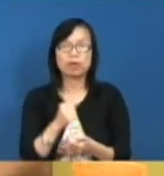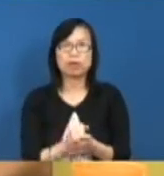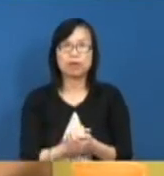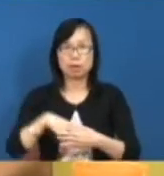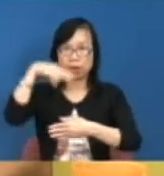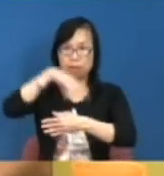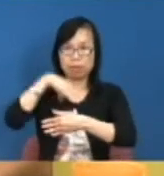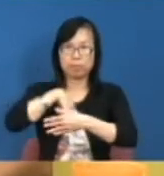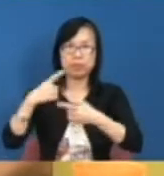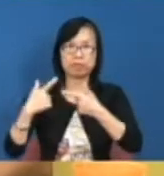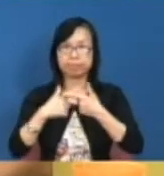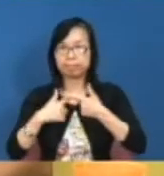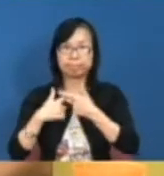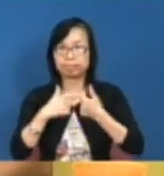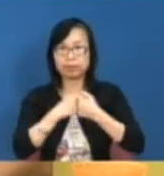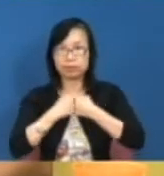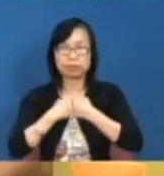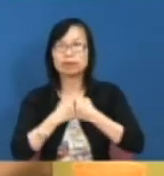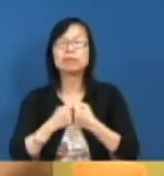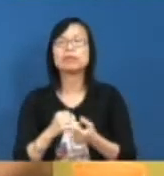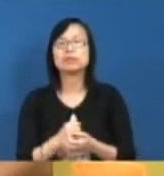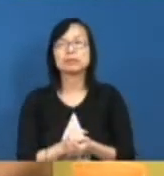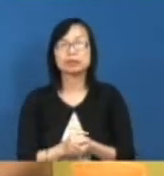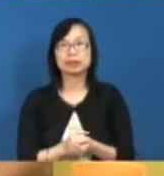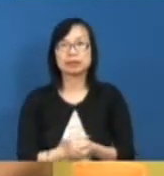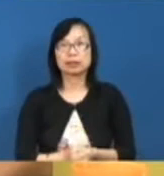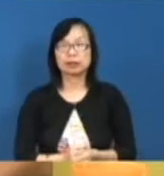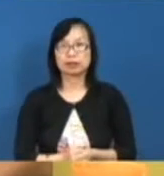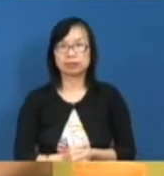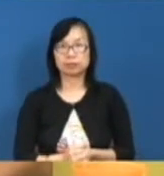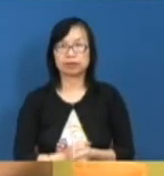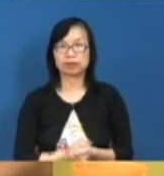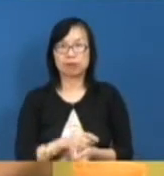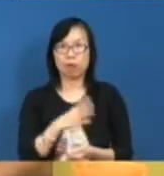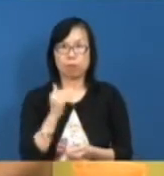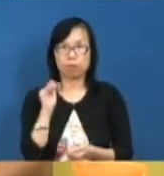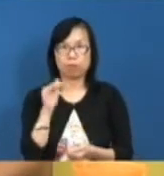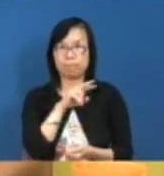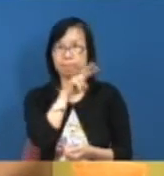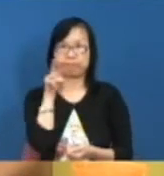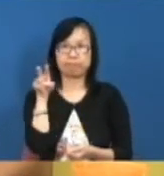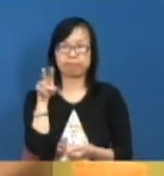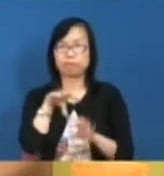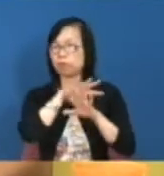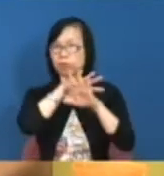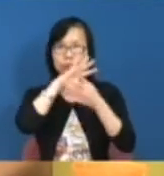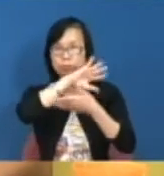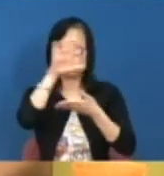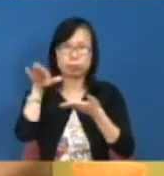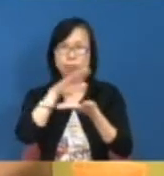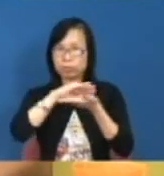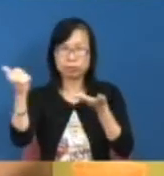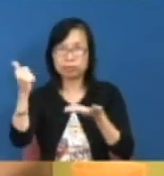內鬥傾呢個內鬥啊，就即係一覽無遺，由毛澤東呢個暴君搞嘅，咁啊